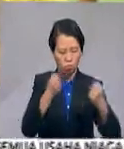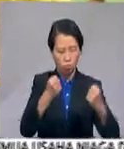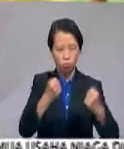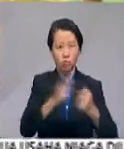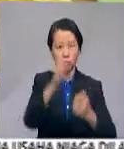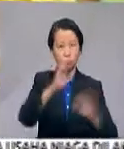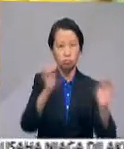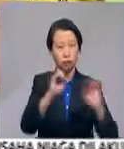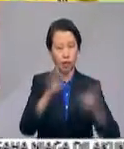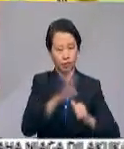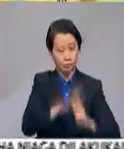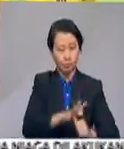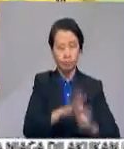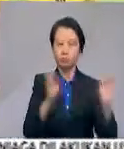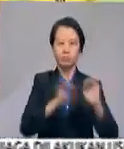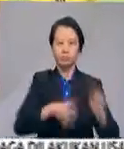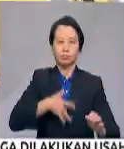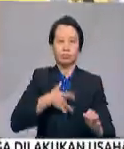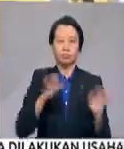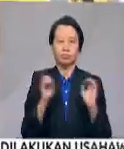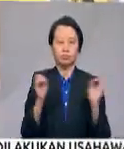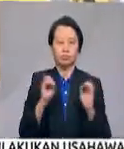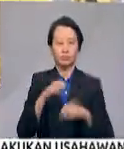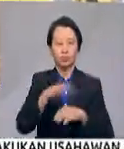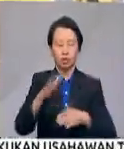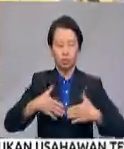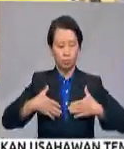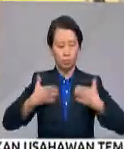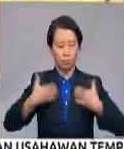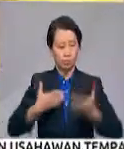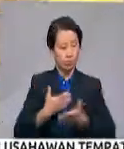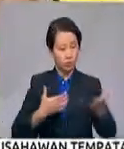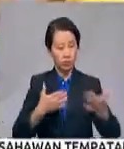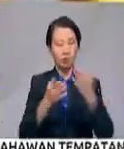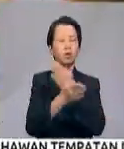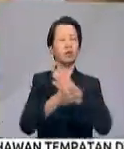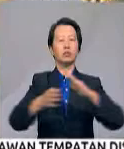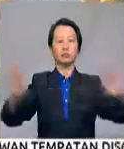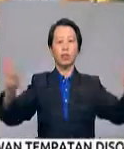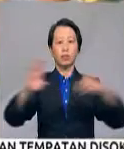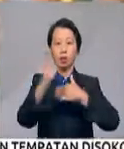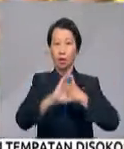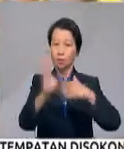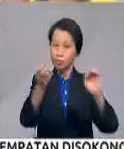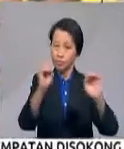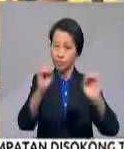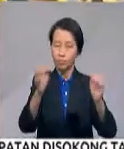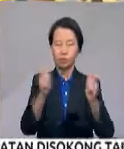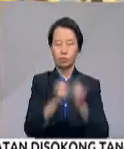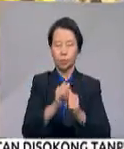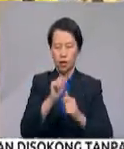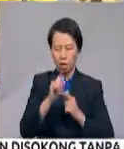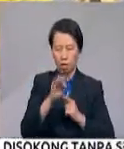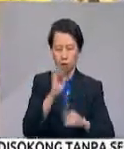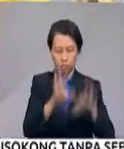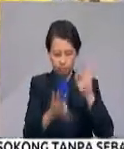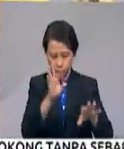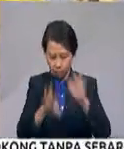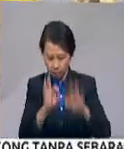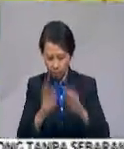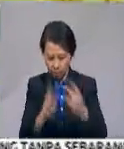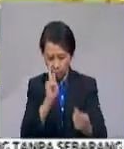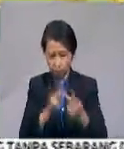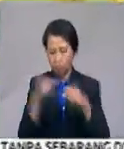dan tiada sebarang tekanan dirasakan. Lebih mengembirakan, kesemuanya bebas dari sebarang kecederaan dan Aidil boleh memilih pemain yang